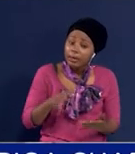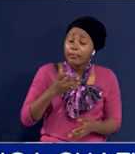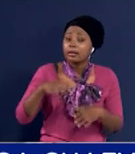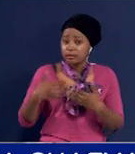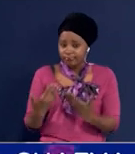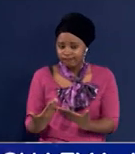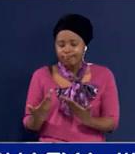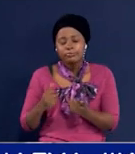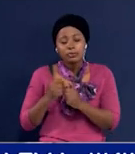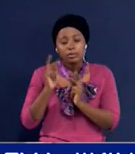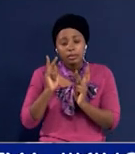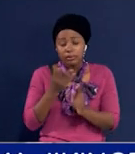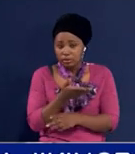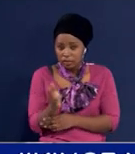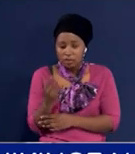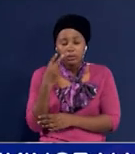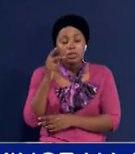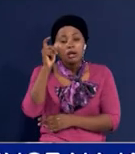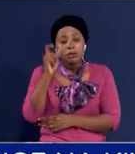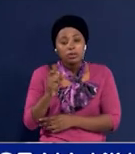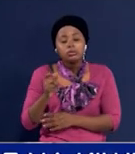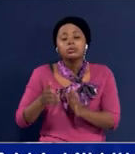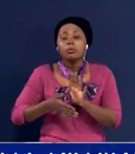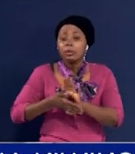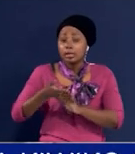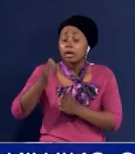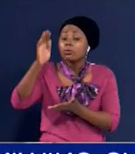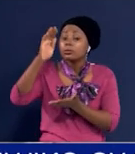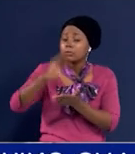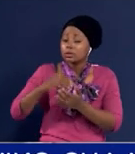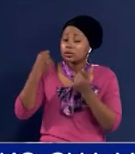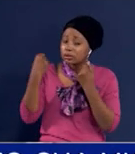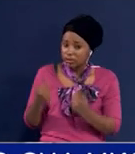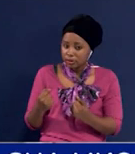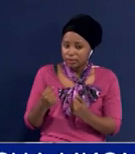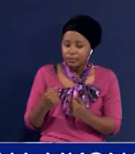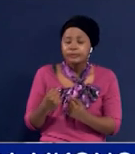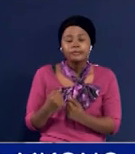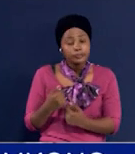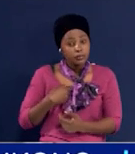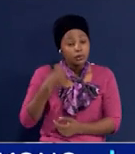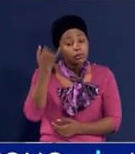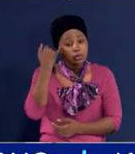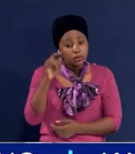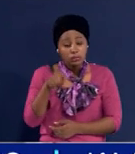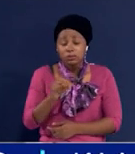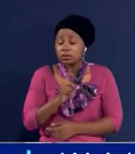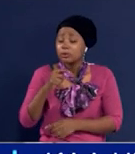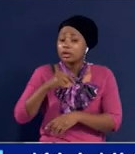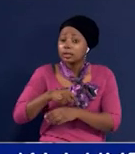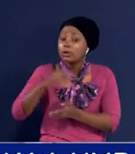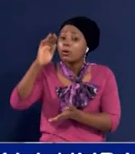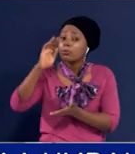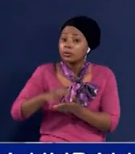hiyo kuna changamoto kama hizo. Hii inaonyesha kwamba watu wanaanza kupunguza jitihada. Ni washauri kwamba huu sio wakati wa